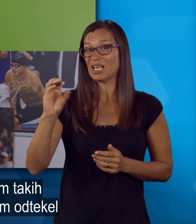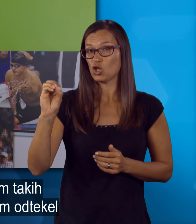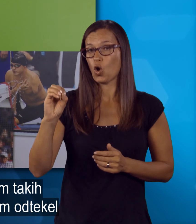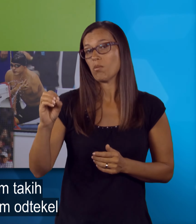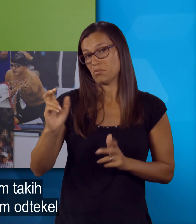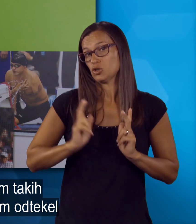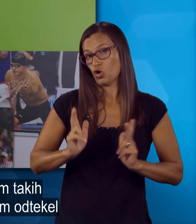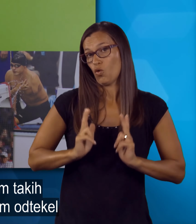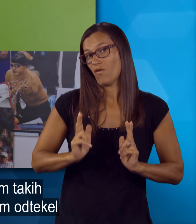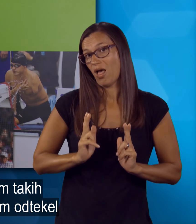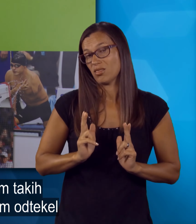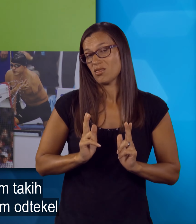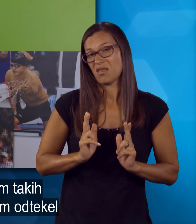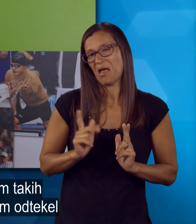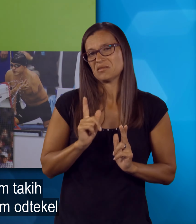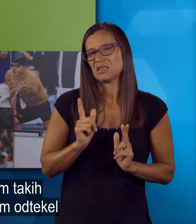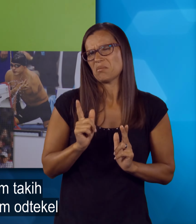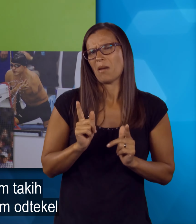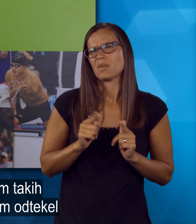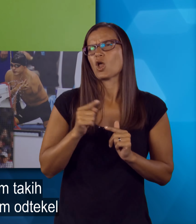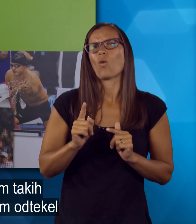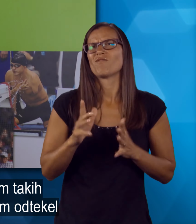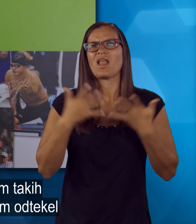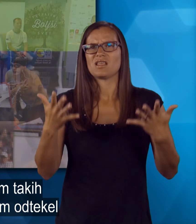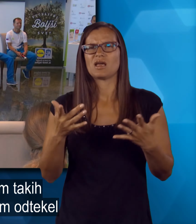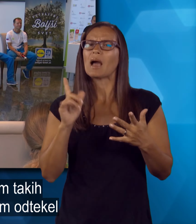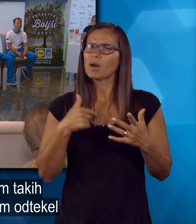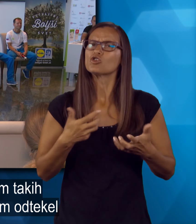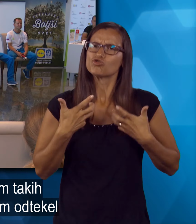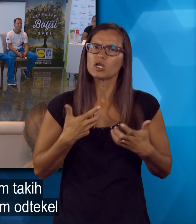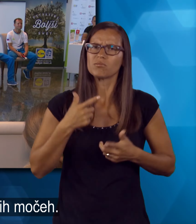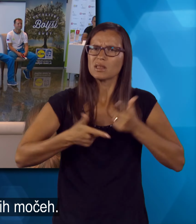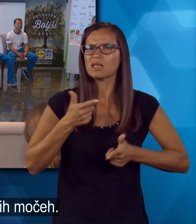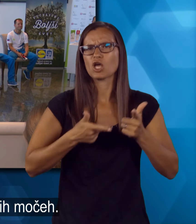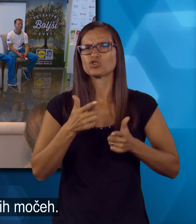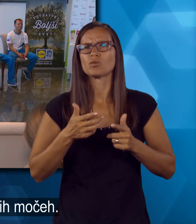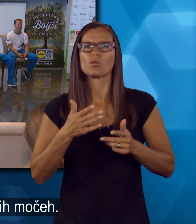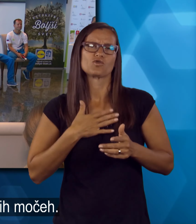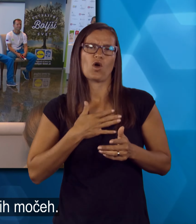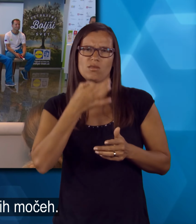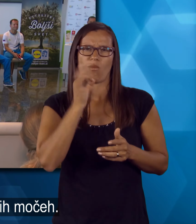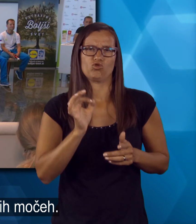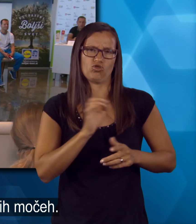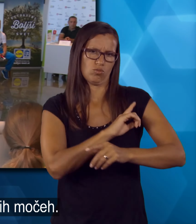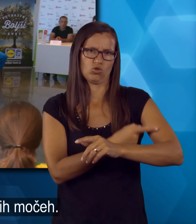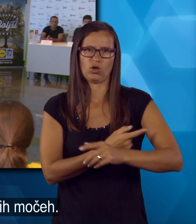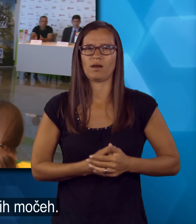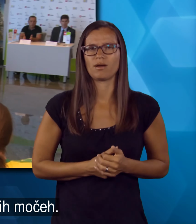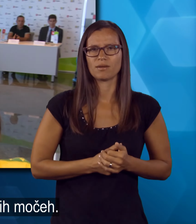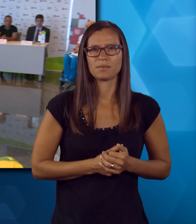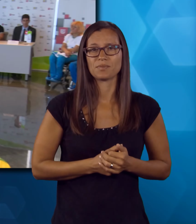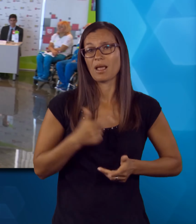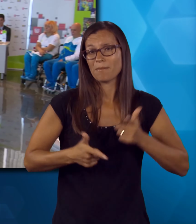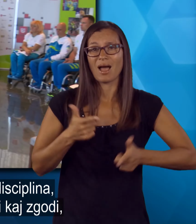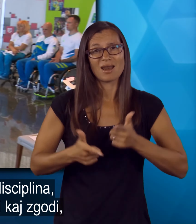v Rio pa pričakovanja nimam takih, ampak da bom odljal po najboljših svojih močeh.